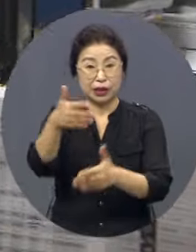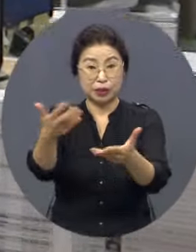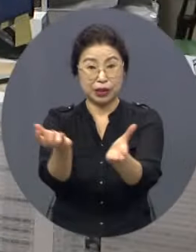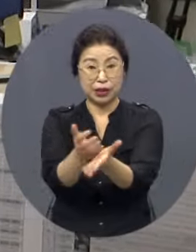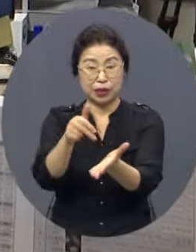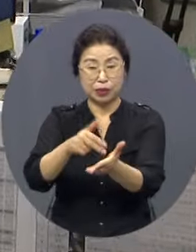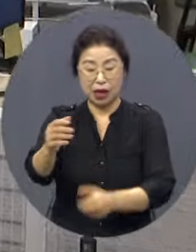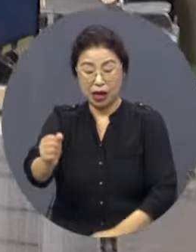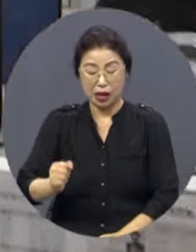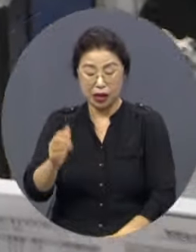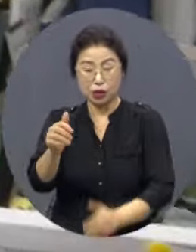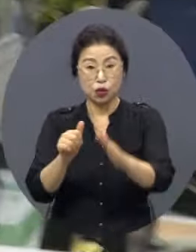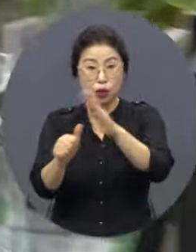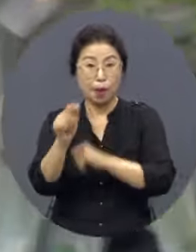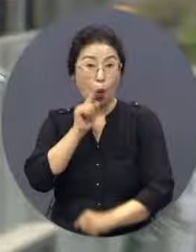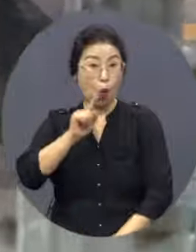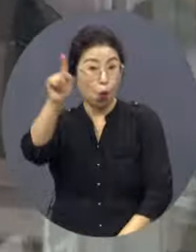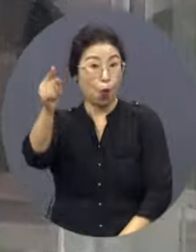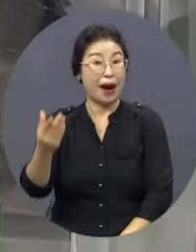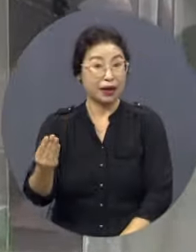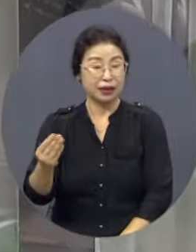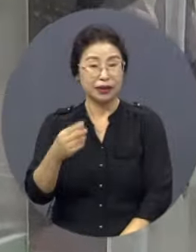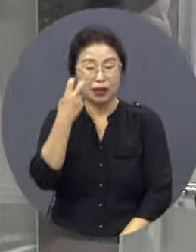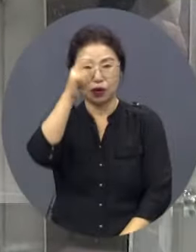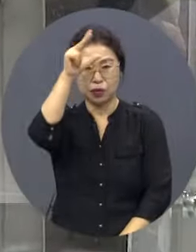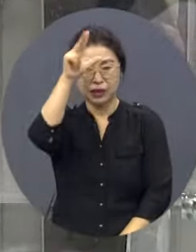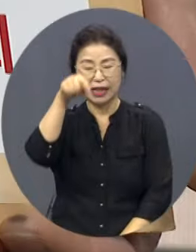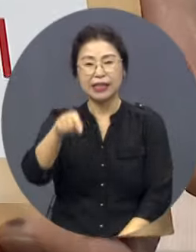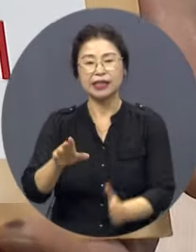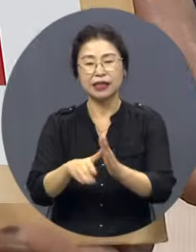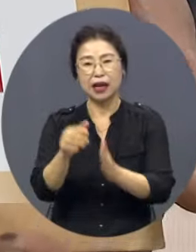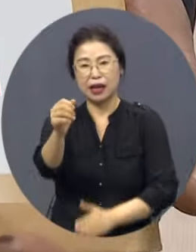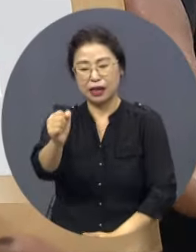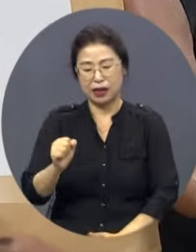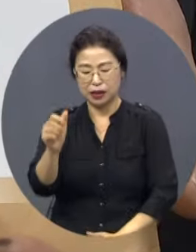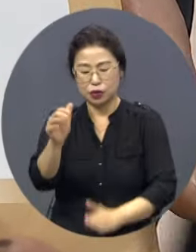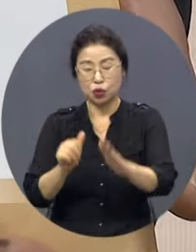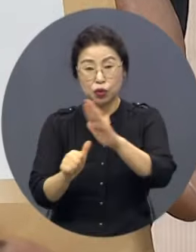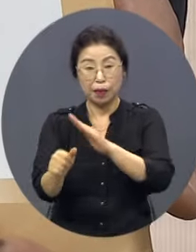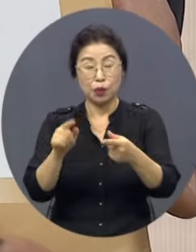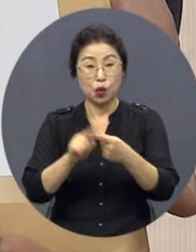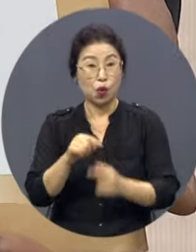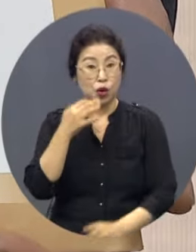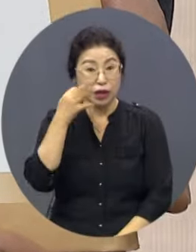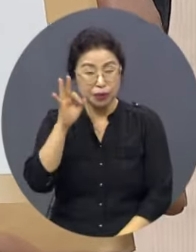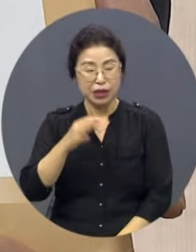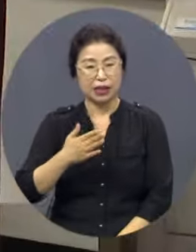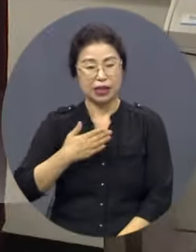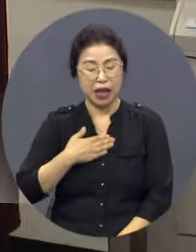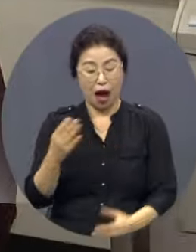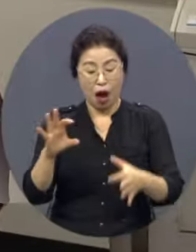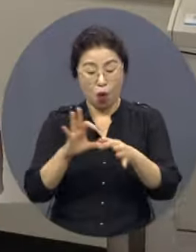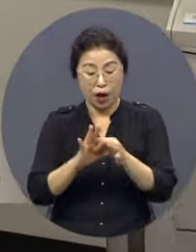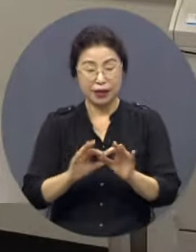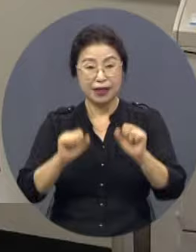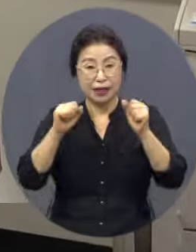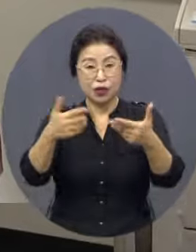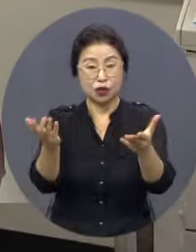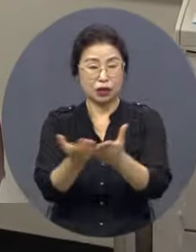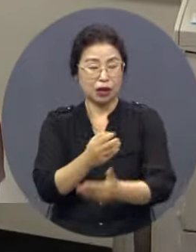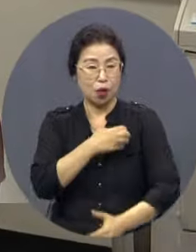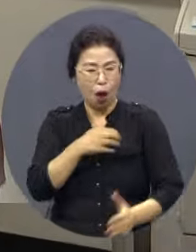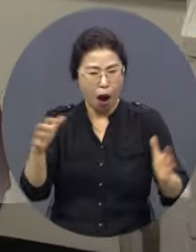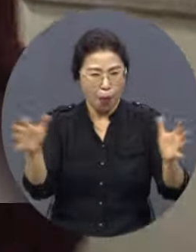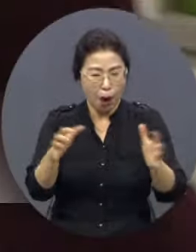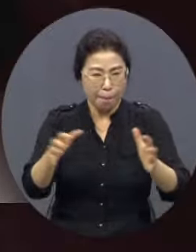시민사회단체는 카지노 대표 등을 고발했고 검찰은 당시 카지노 대표였던 김모 씨와 자신이 속한 체육단체의 회원을